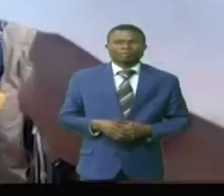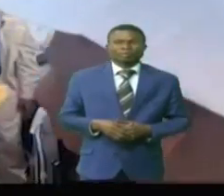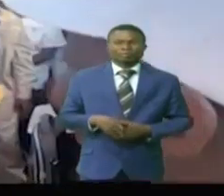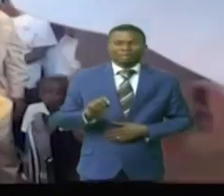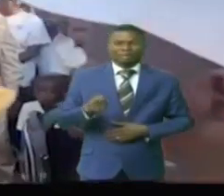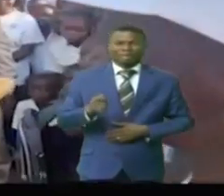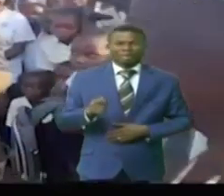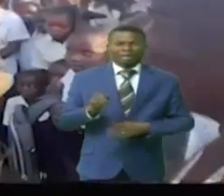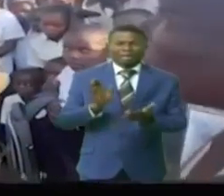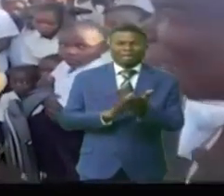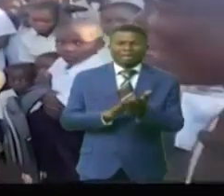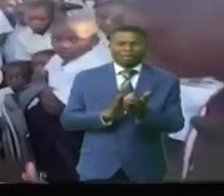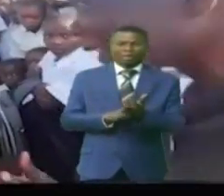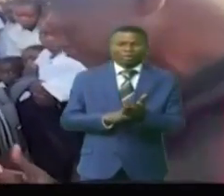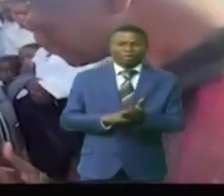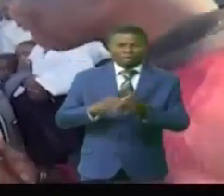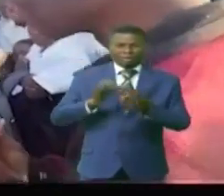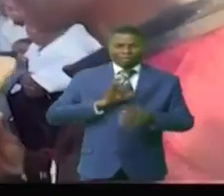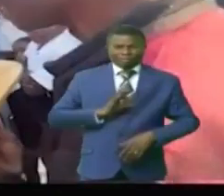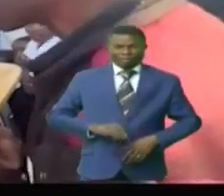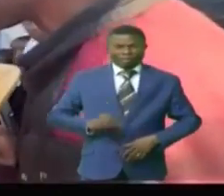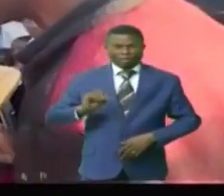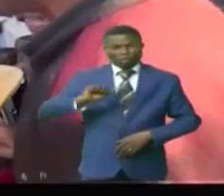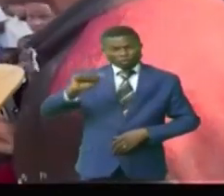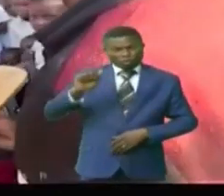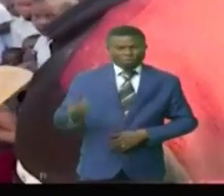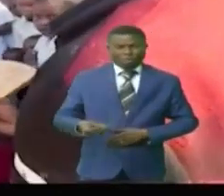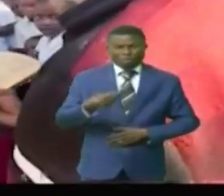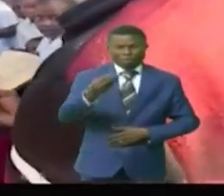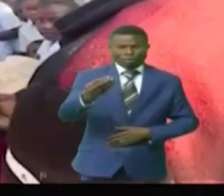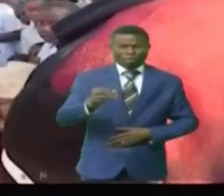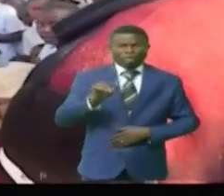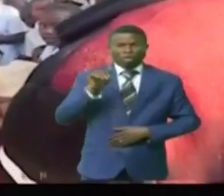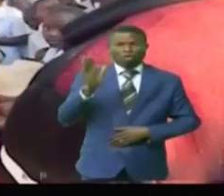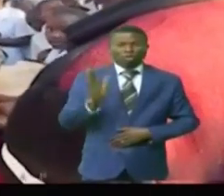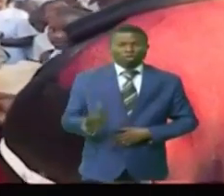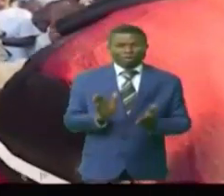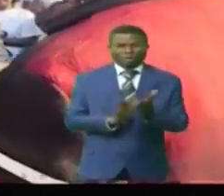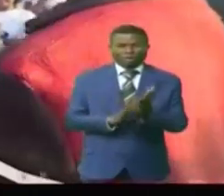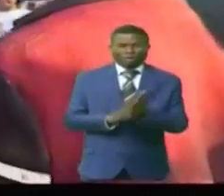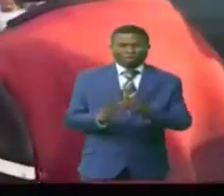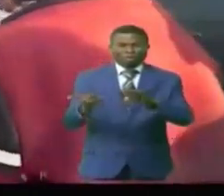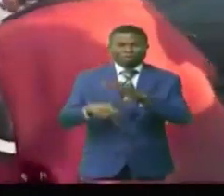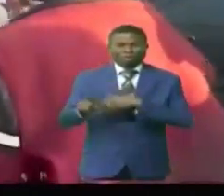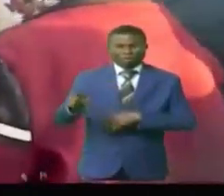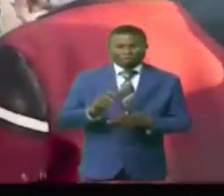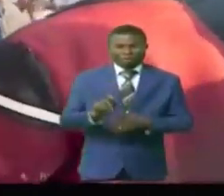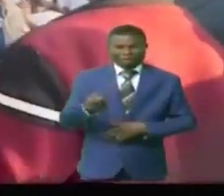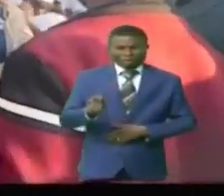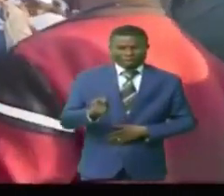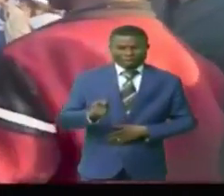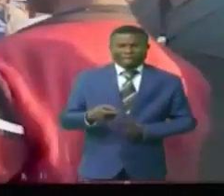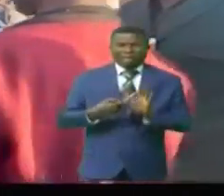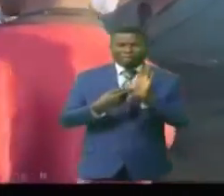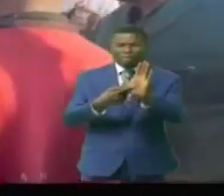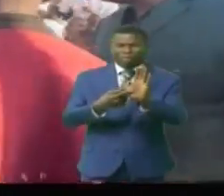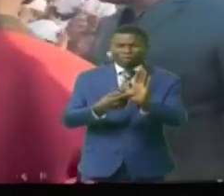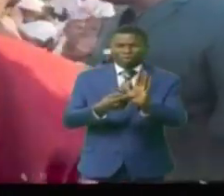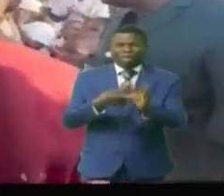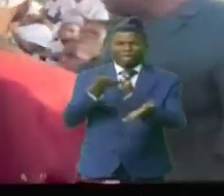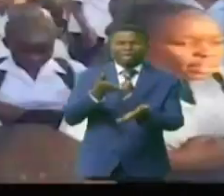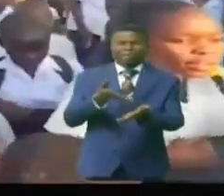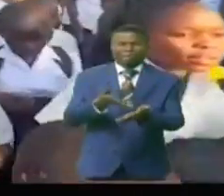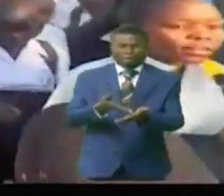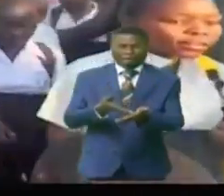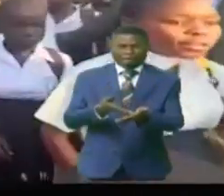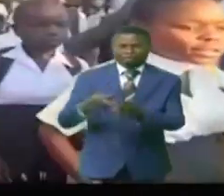Merci. une clé symbolique remise par le chef de l'État